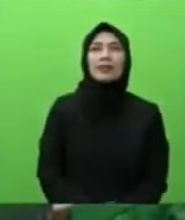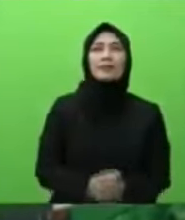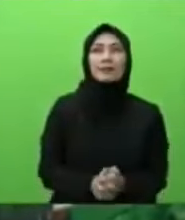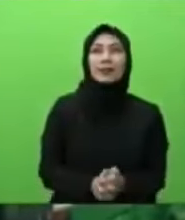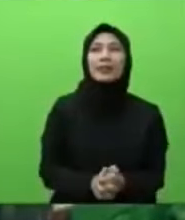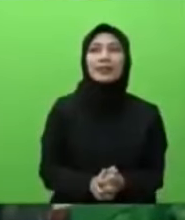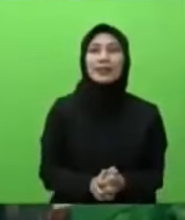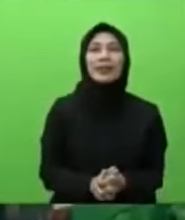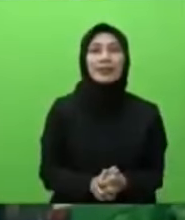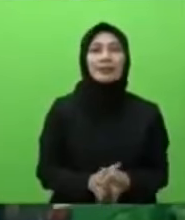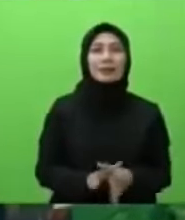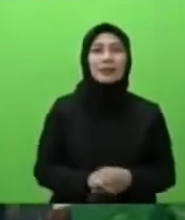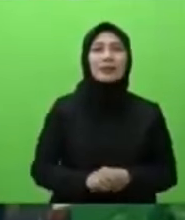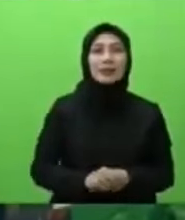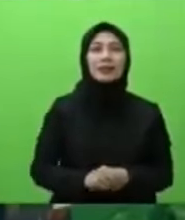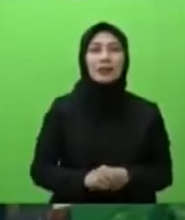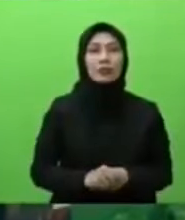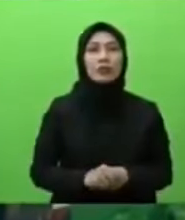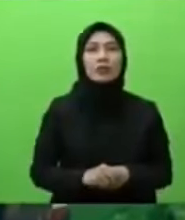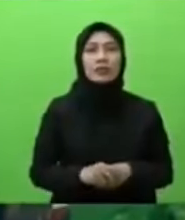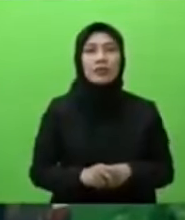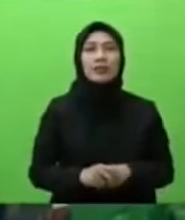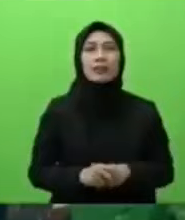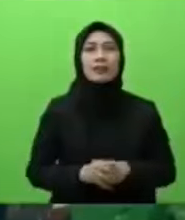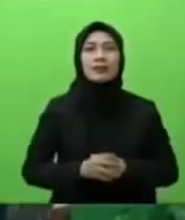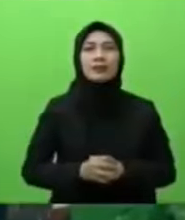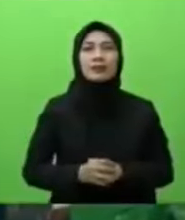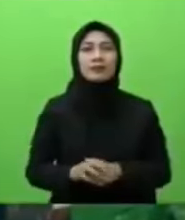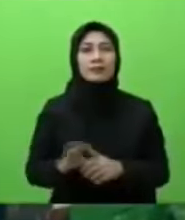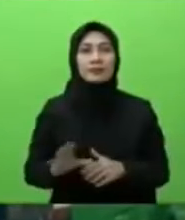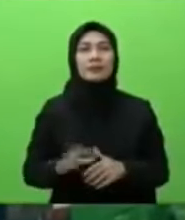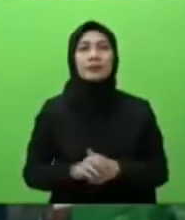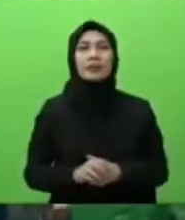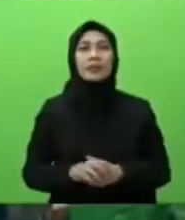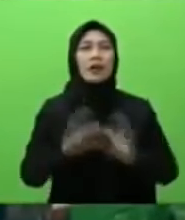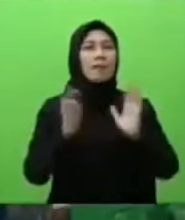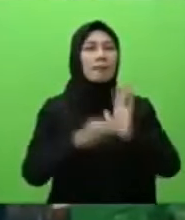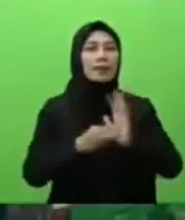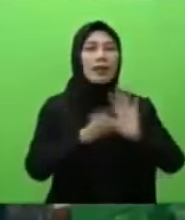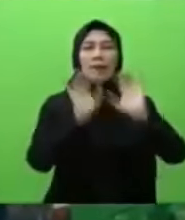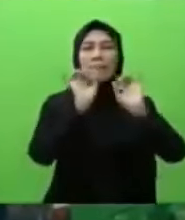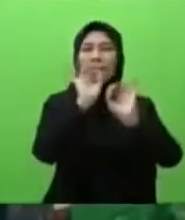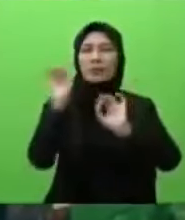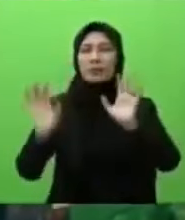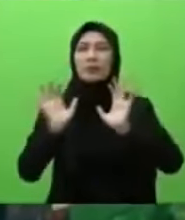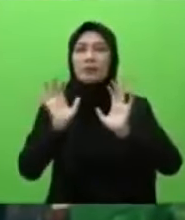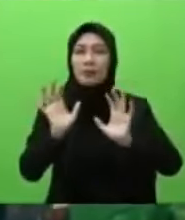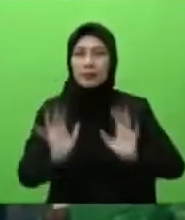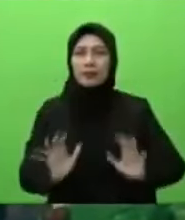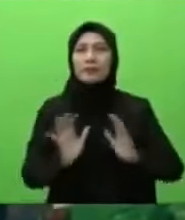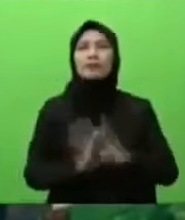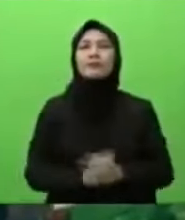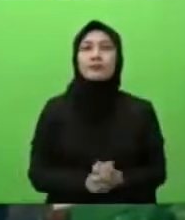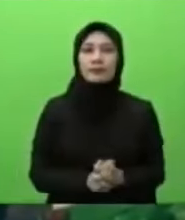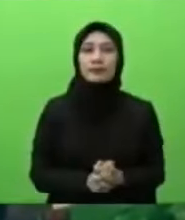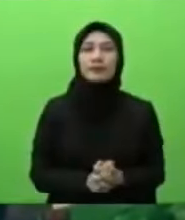dalam kehidupan politik ekonomi dan budaya yang kompleks muhammadiah